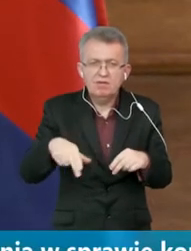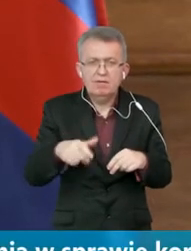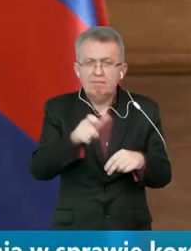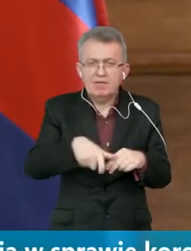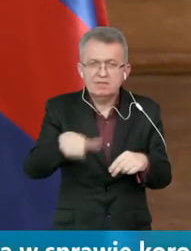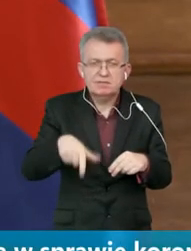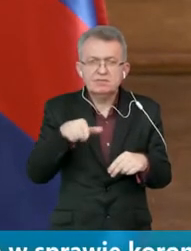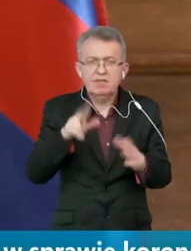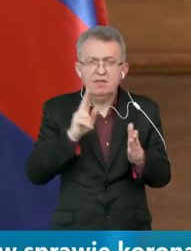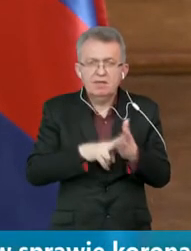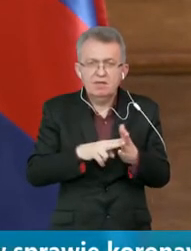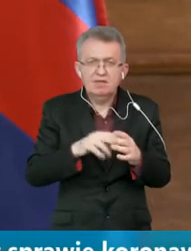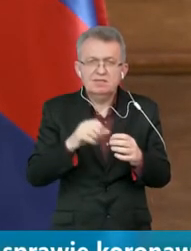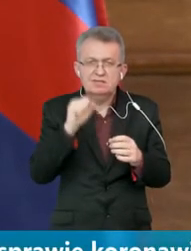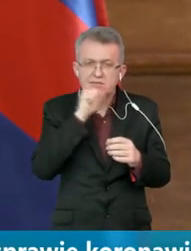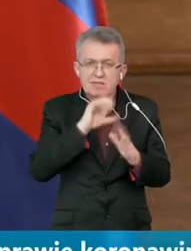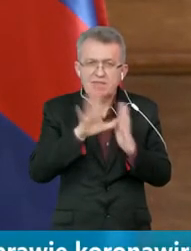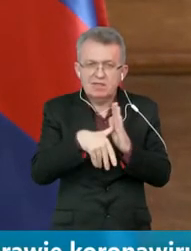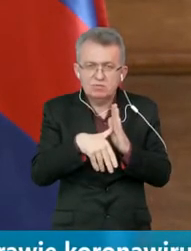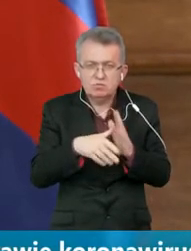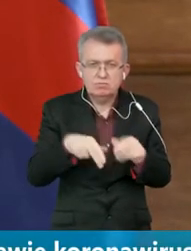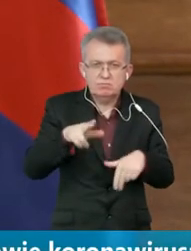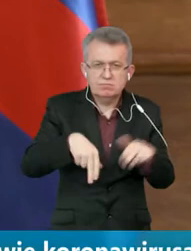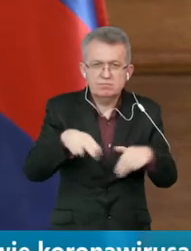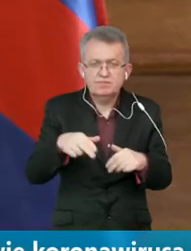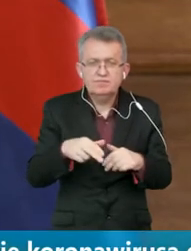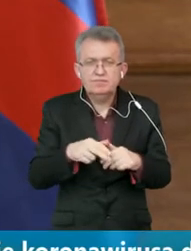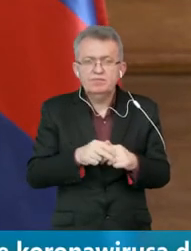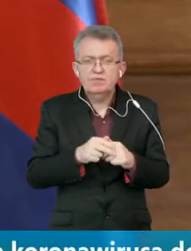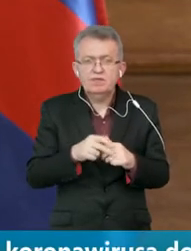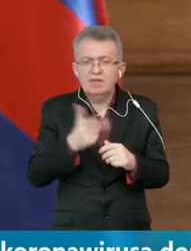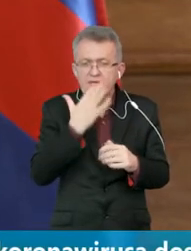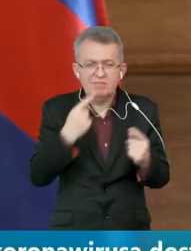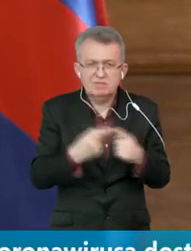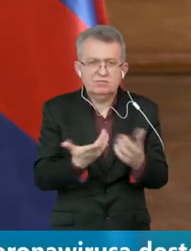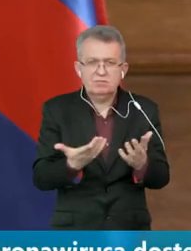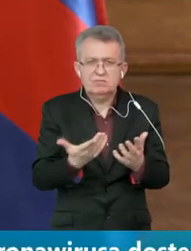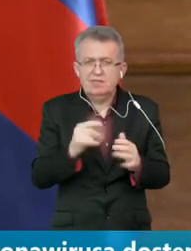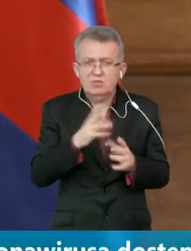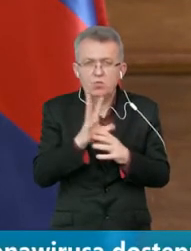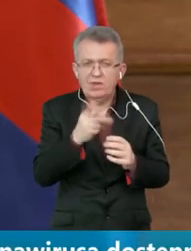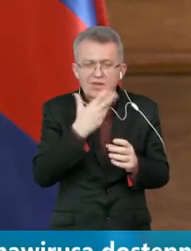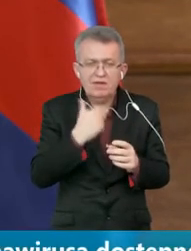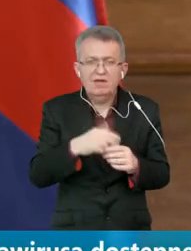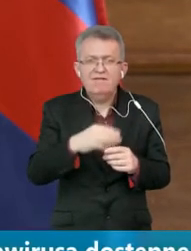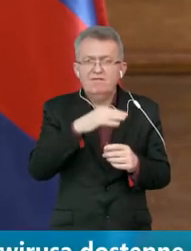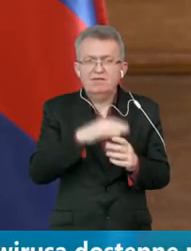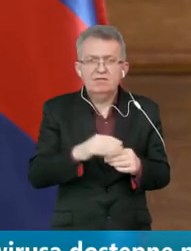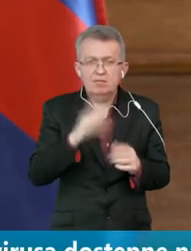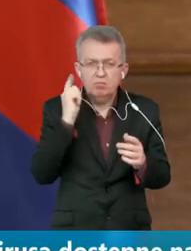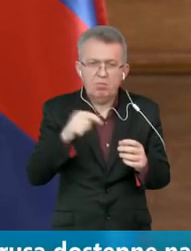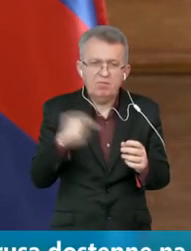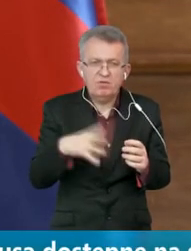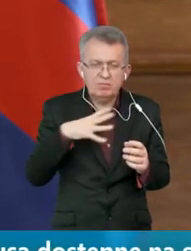pasów na zabytkowych częściach miasta no nie ma sensu. Dla mnie oznakowanie powinno